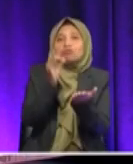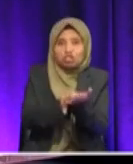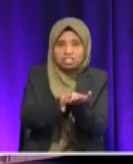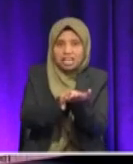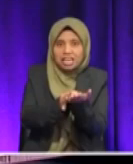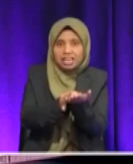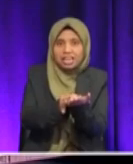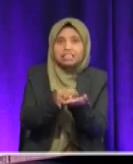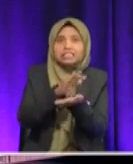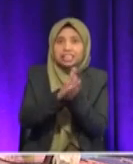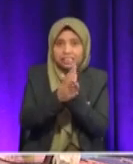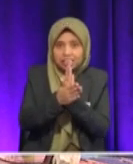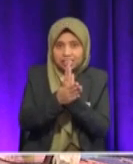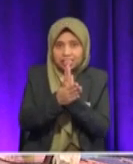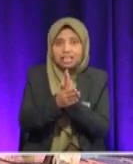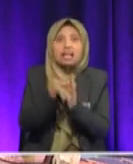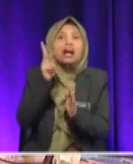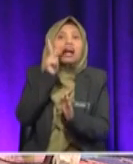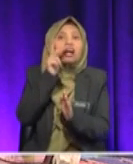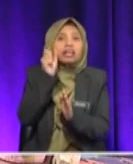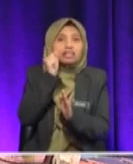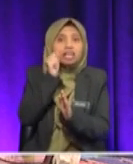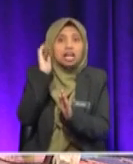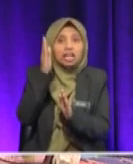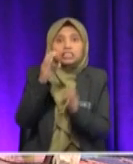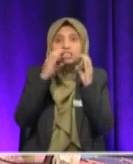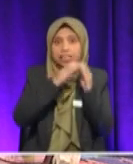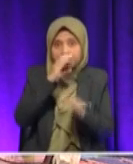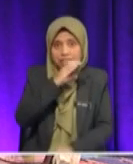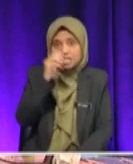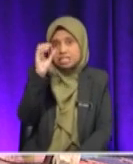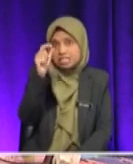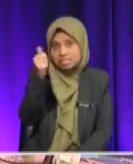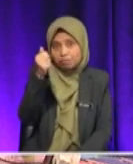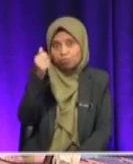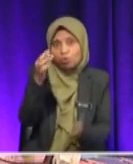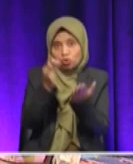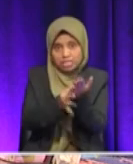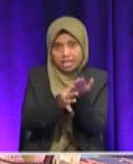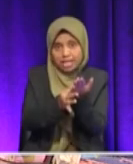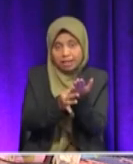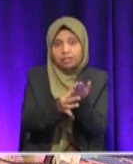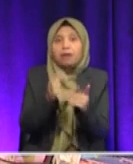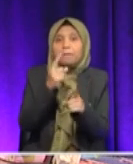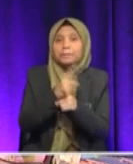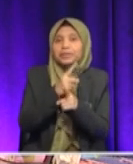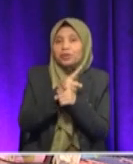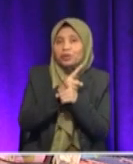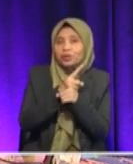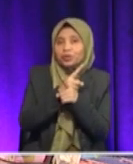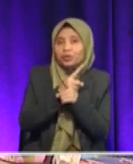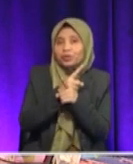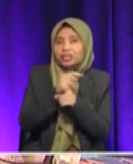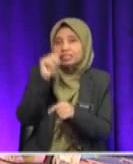sehat kece gue saya tengok Dompet saya ini dia wah hanya betul